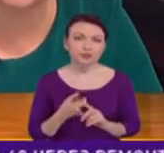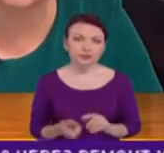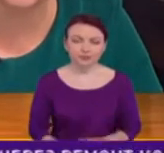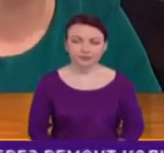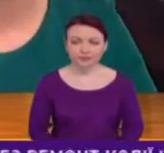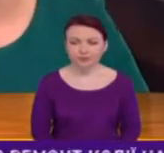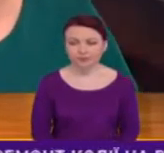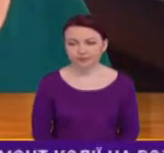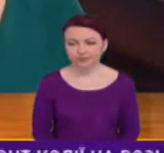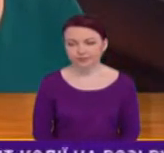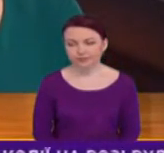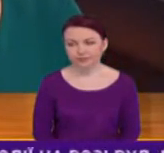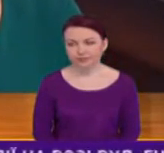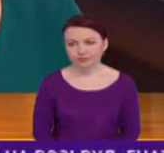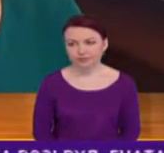Так.